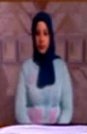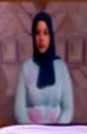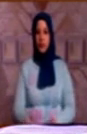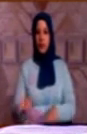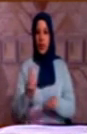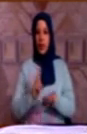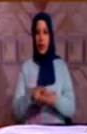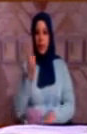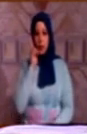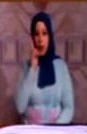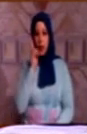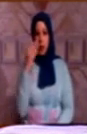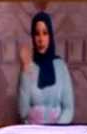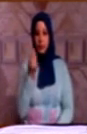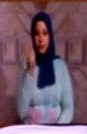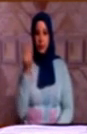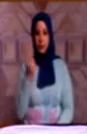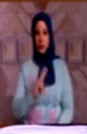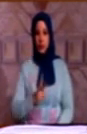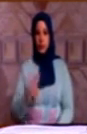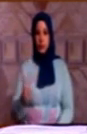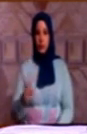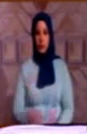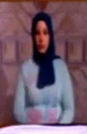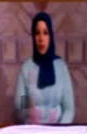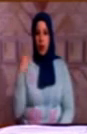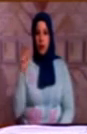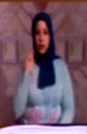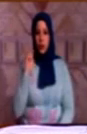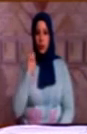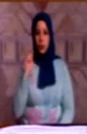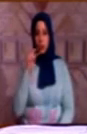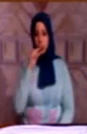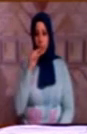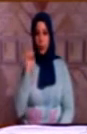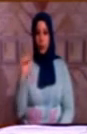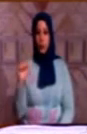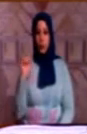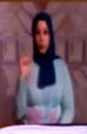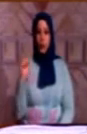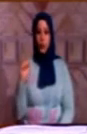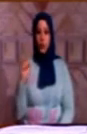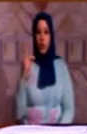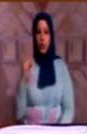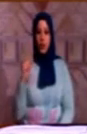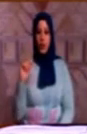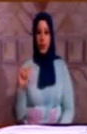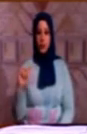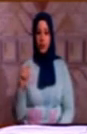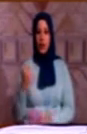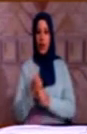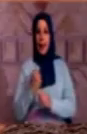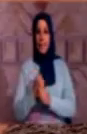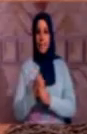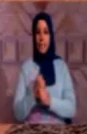لخبر حول رئيس الوزراء دكتور مصطفى مدبولي وقال انه قرار عمل الموظفين